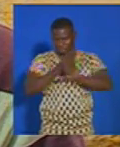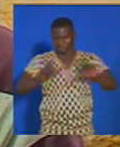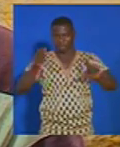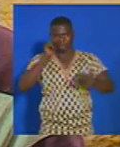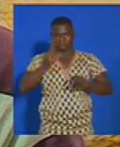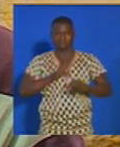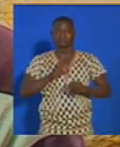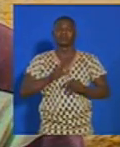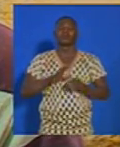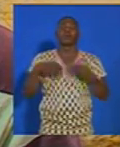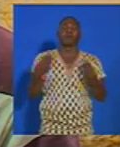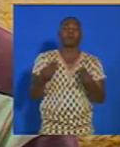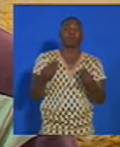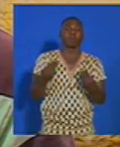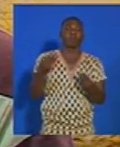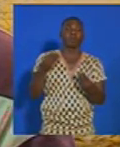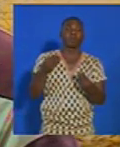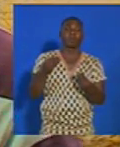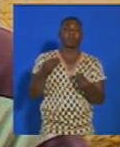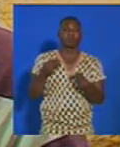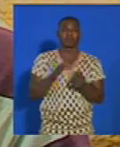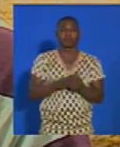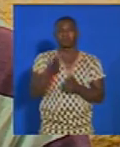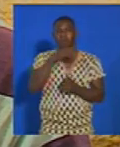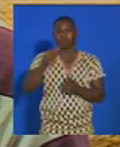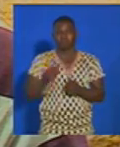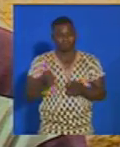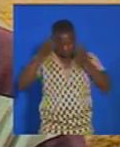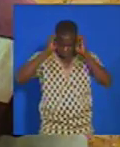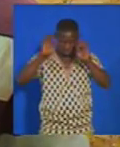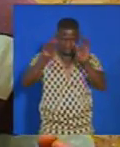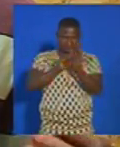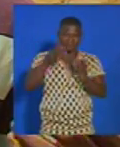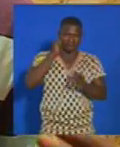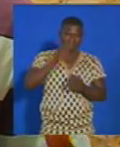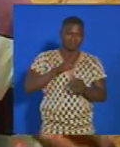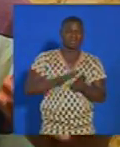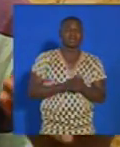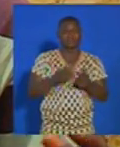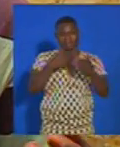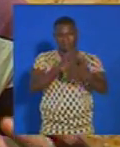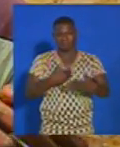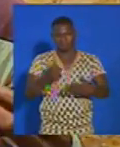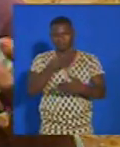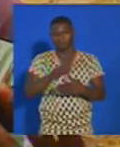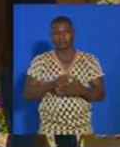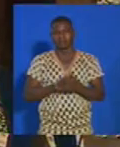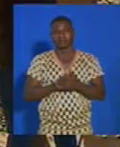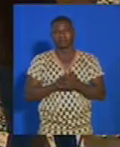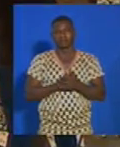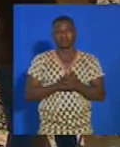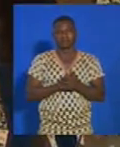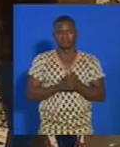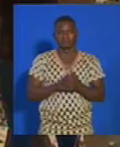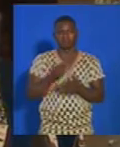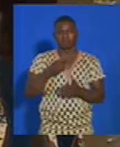la femme libre, ou bien l'éducation de la femme, le couple. Avant-goût, deux fétiches de l'exposition.